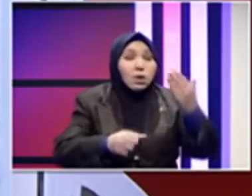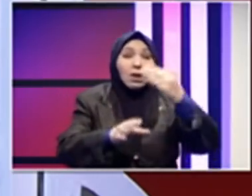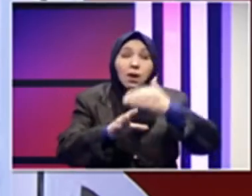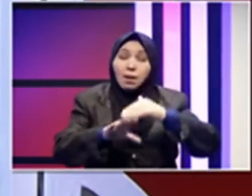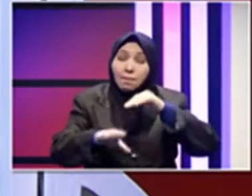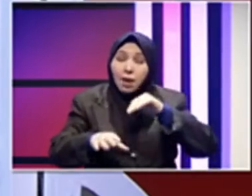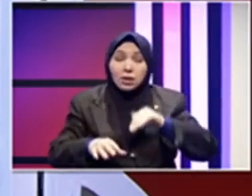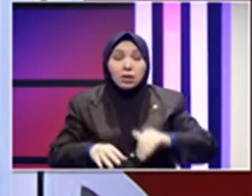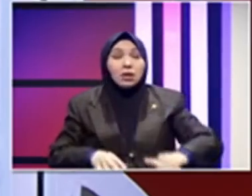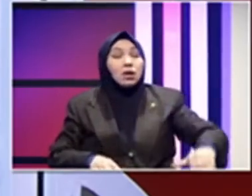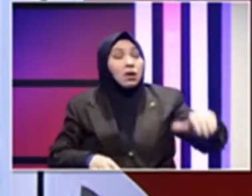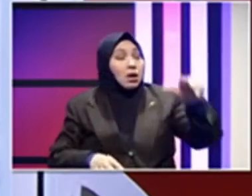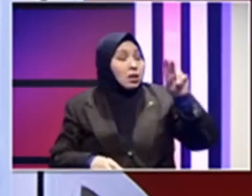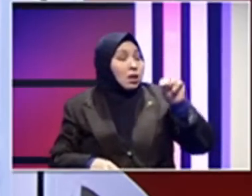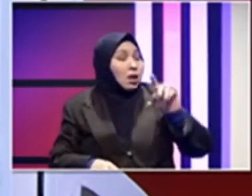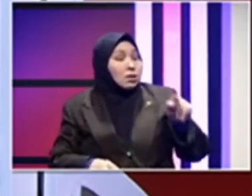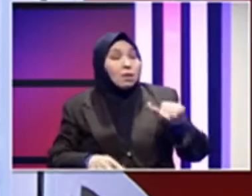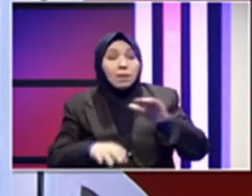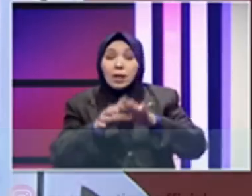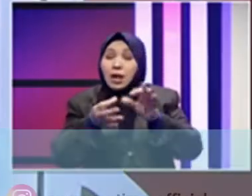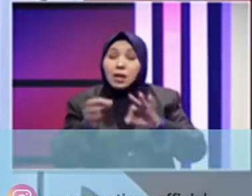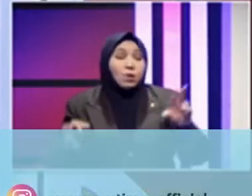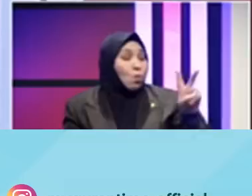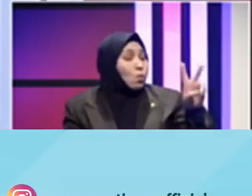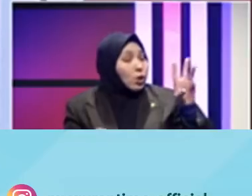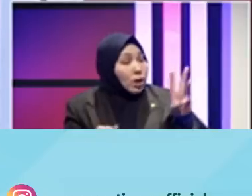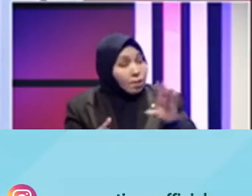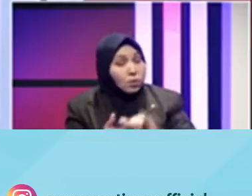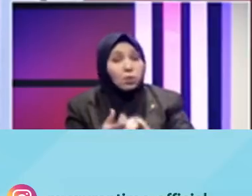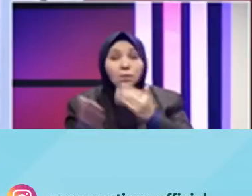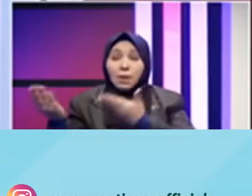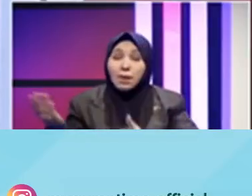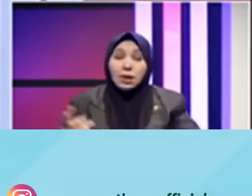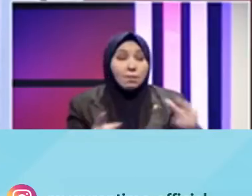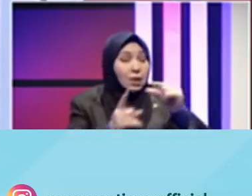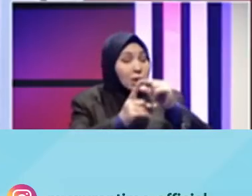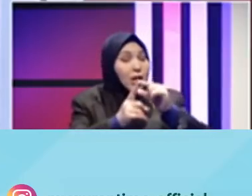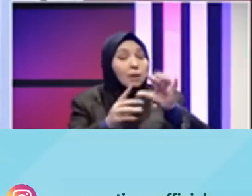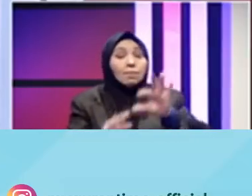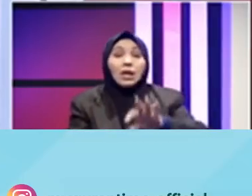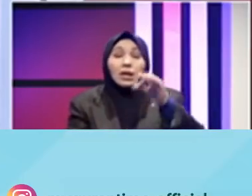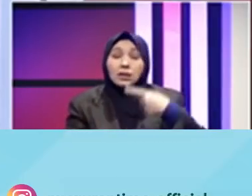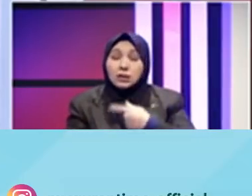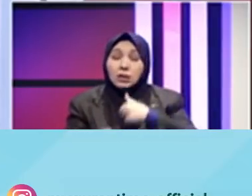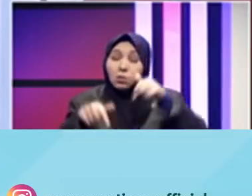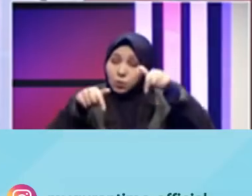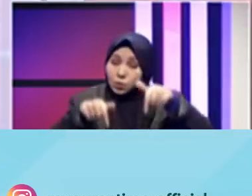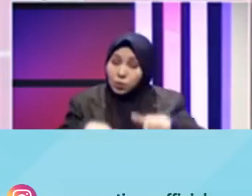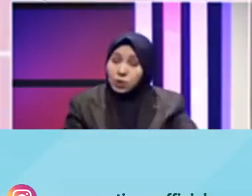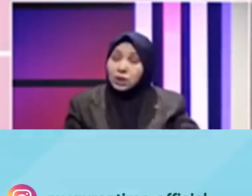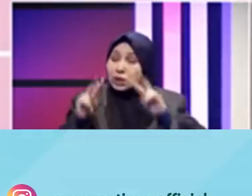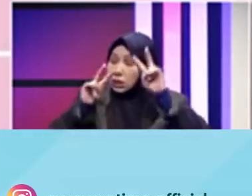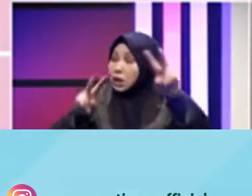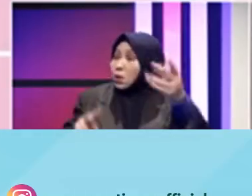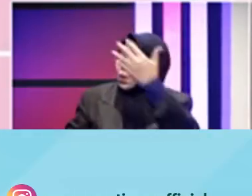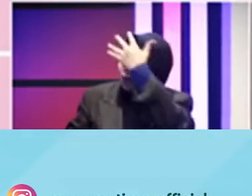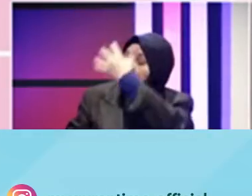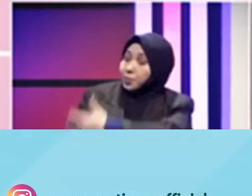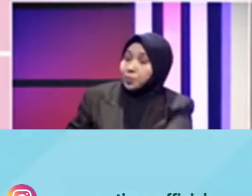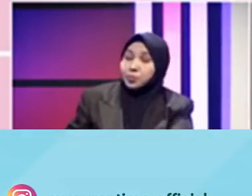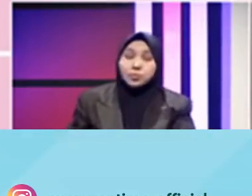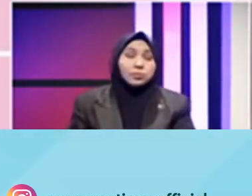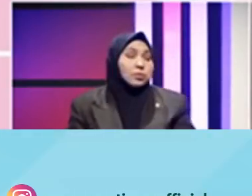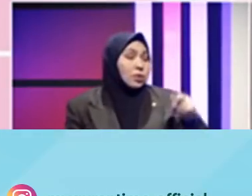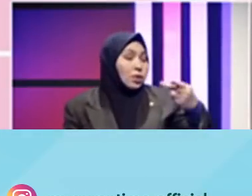fakaifa kana nakir pada ayat 26 tersebut. Membawa kepada perkataan pilihan kita pada hari ini, kita saksikan iaitu